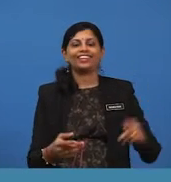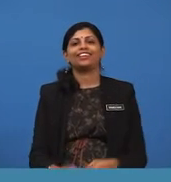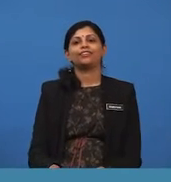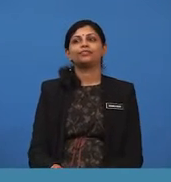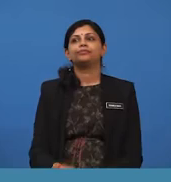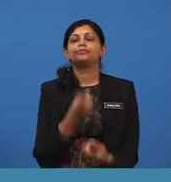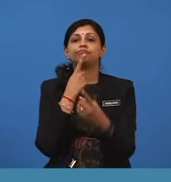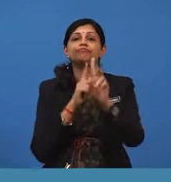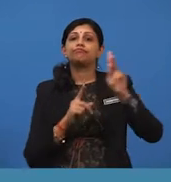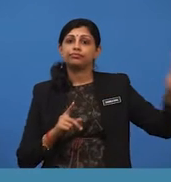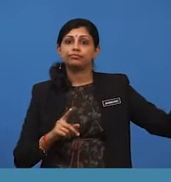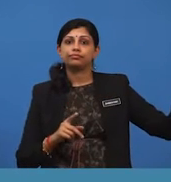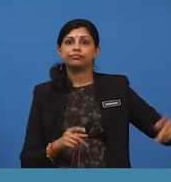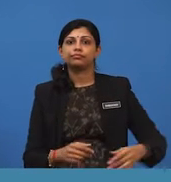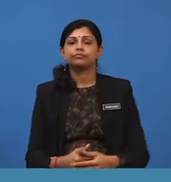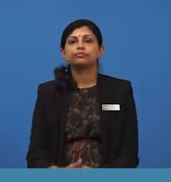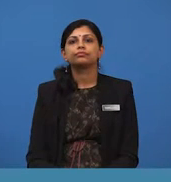murid-murid.